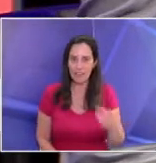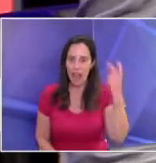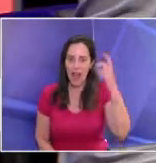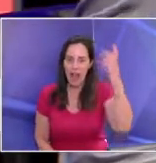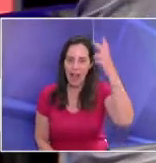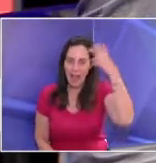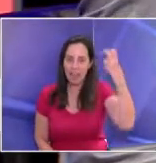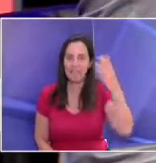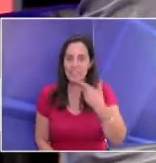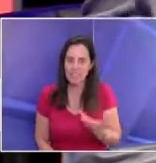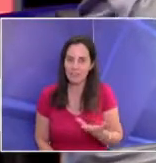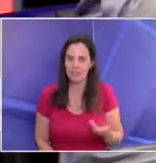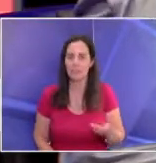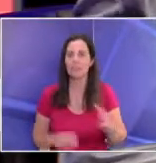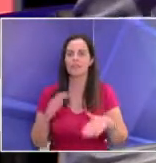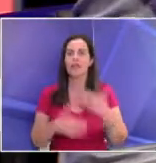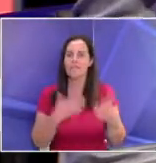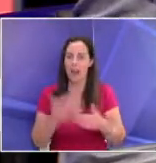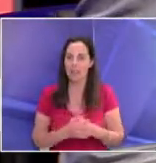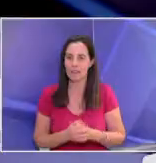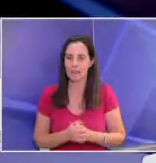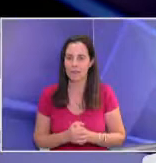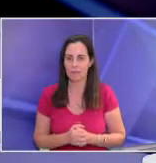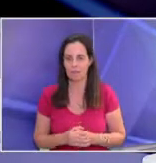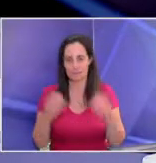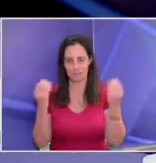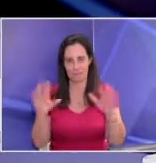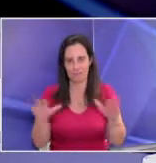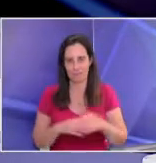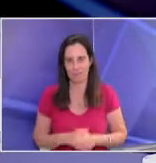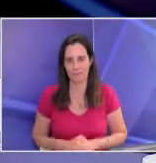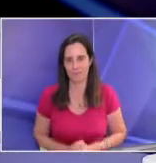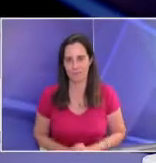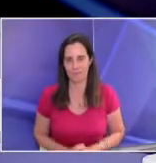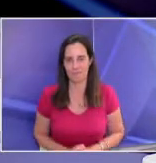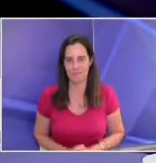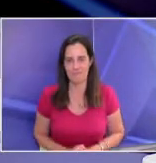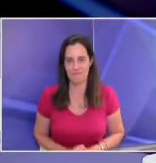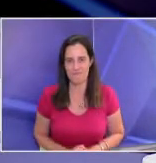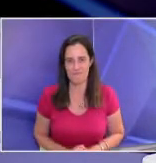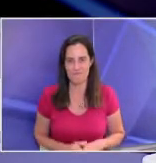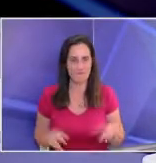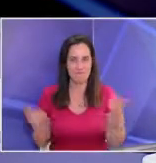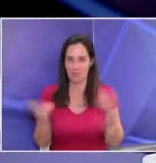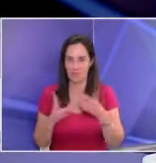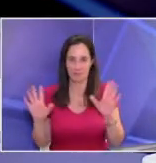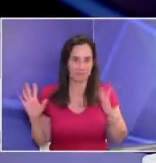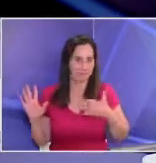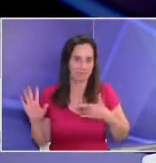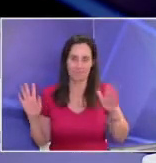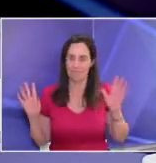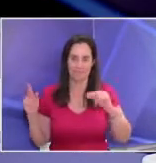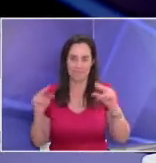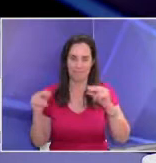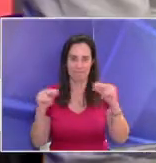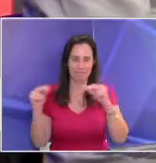ישראל, אזרחי ישראל. ברגע שלא, הם פלסטינים. ברגע שלא, לא פלסטינים, אלא אזרחי ישראל. ירים, וואי, אתם שלכם, אני לא שמה את זה, אני רוצה